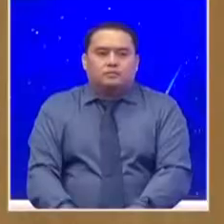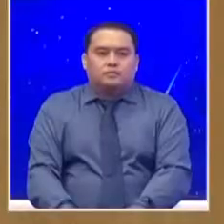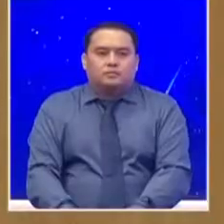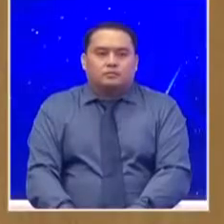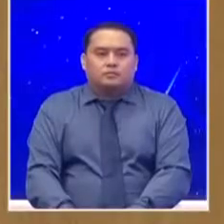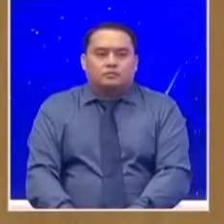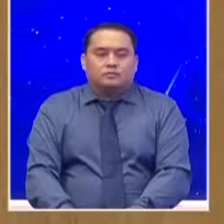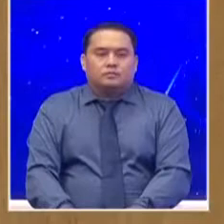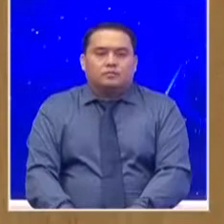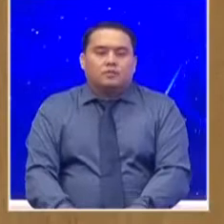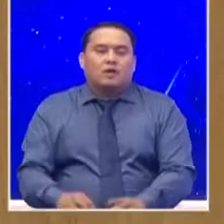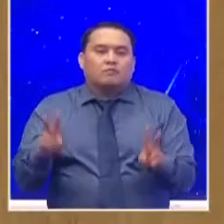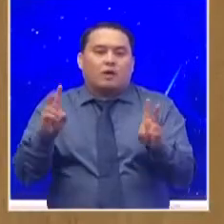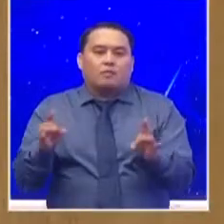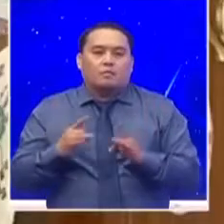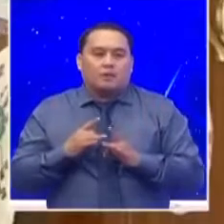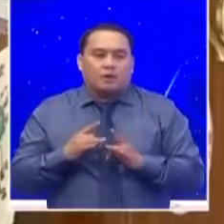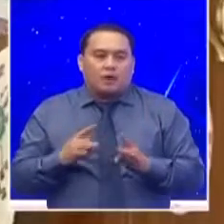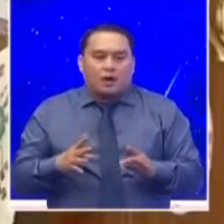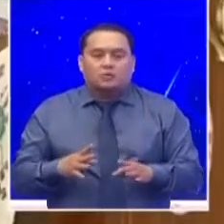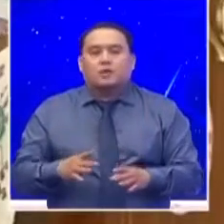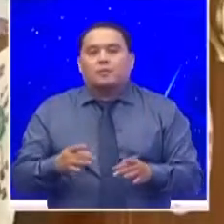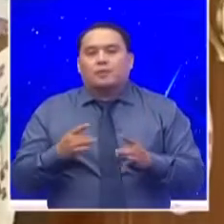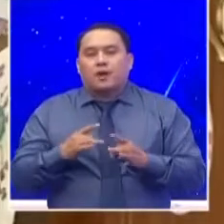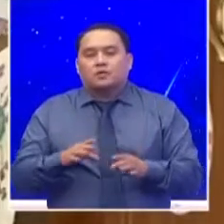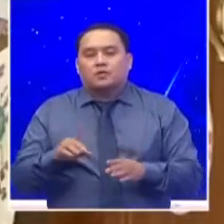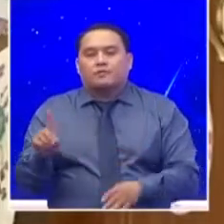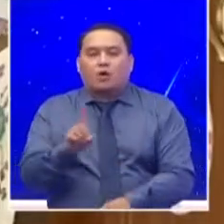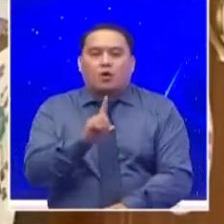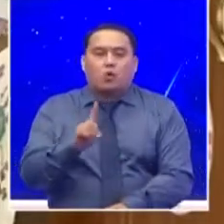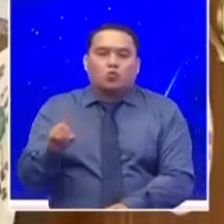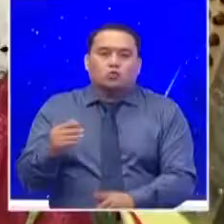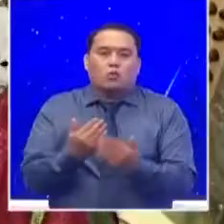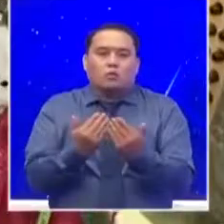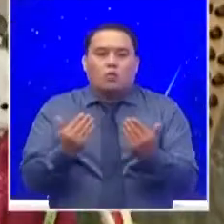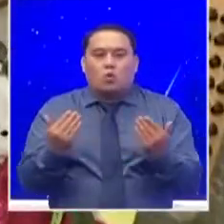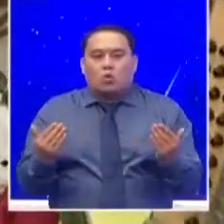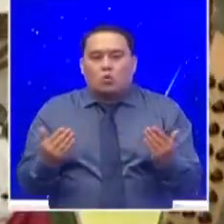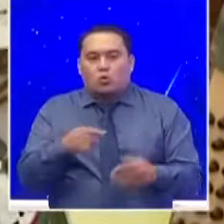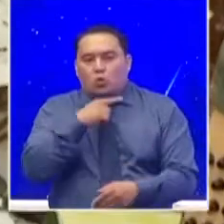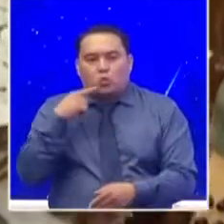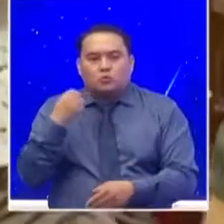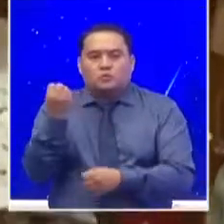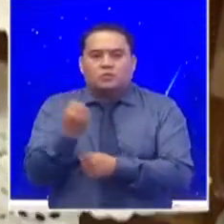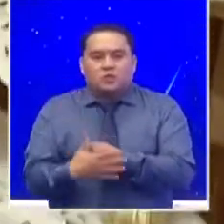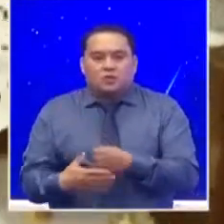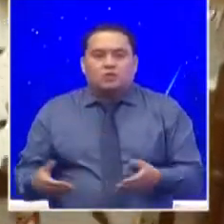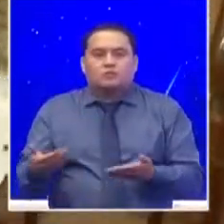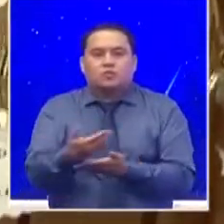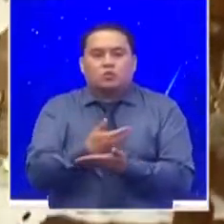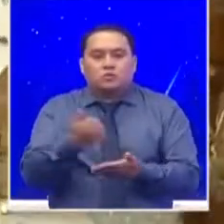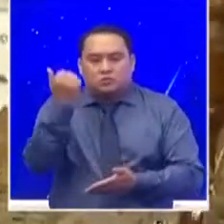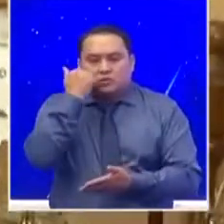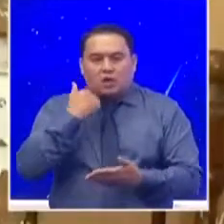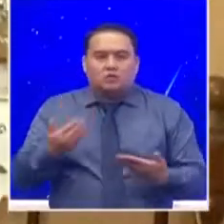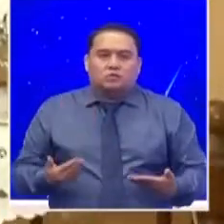По традиции в рамках праздника состоялся не только небольшой концерт, но и экскурсия по музею, открытому при Русском центре. Здесь собраны старинные предметы